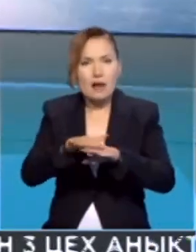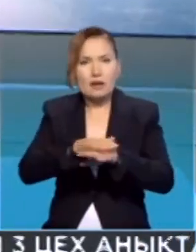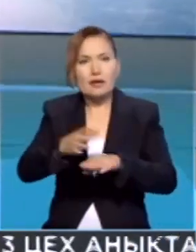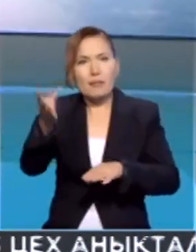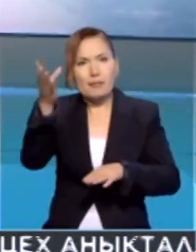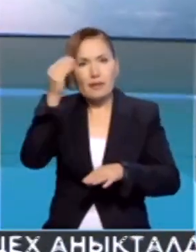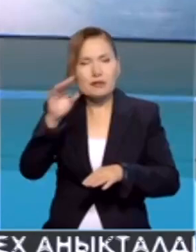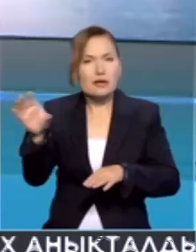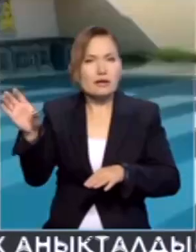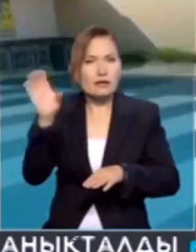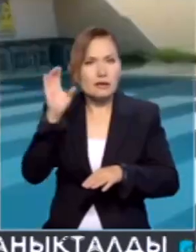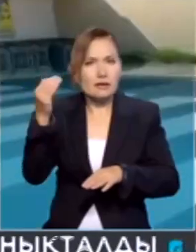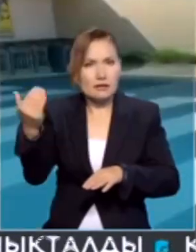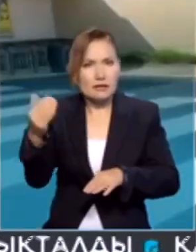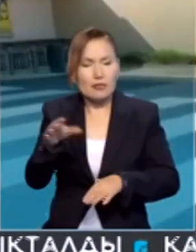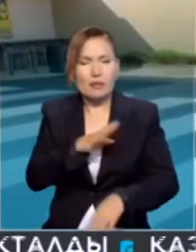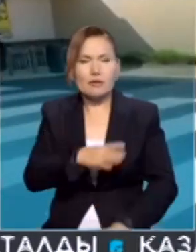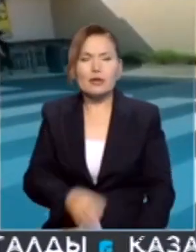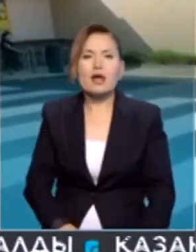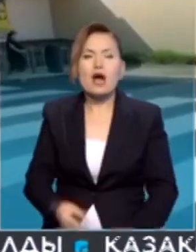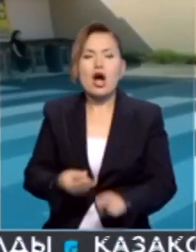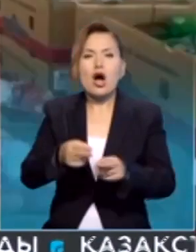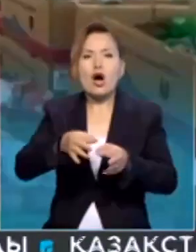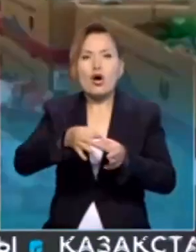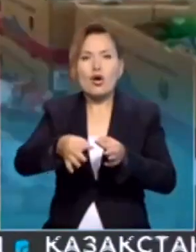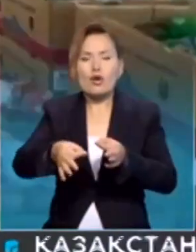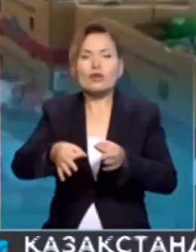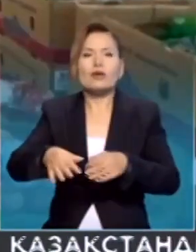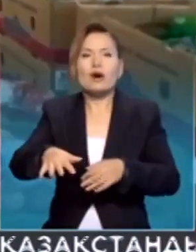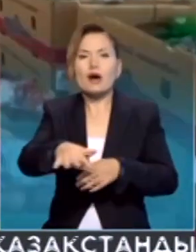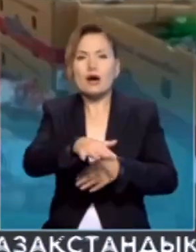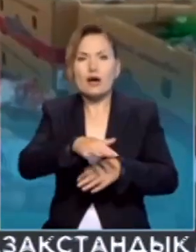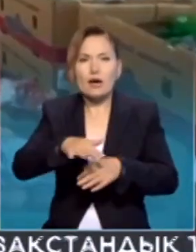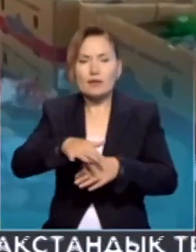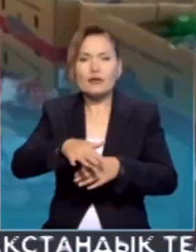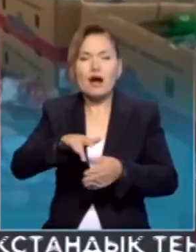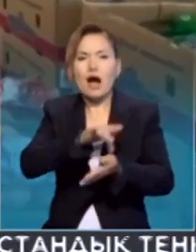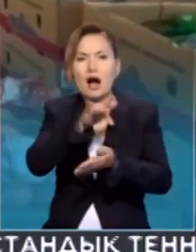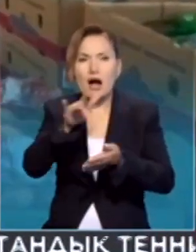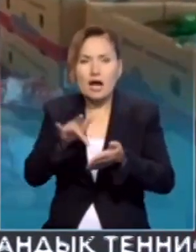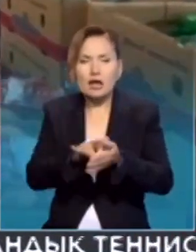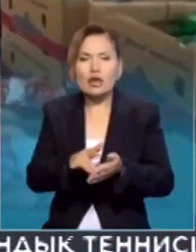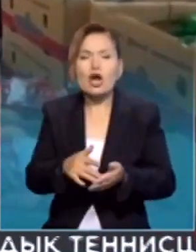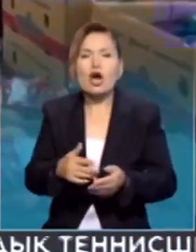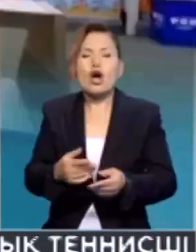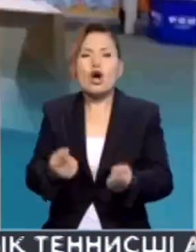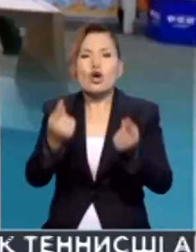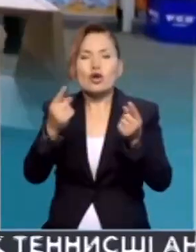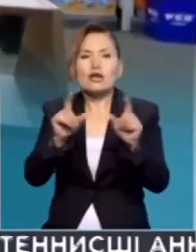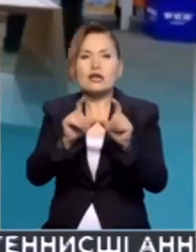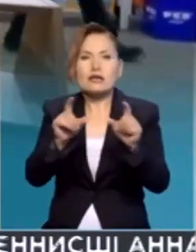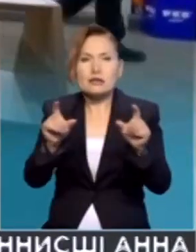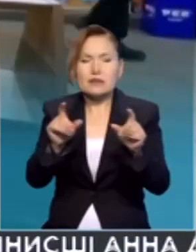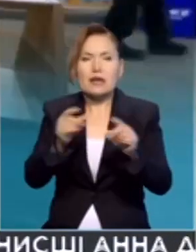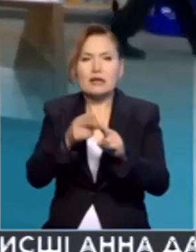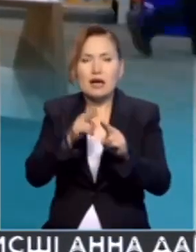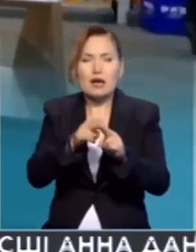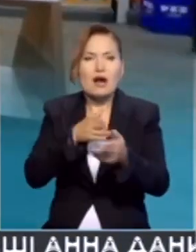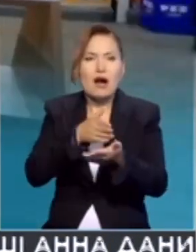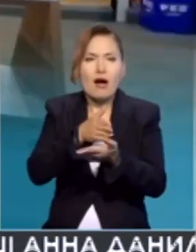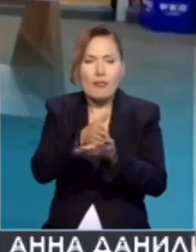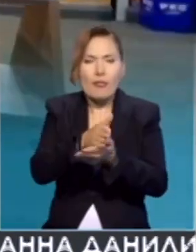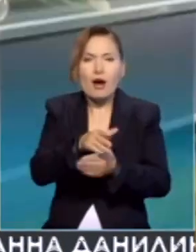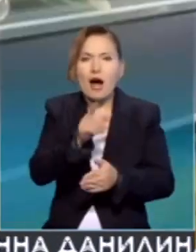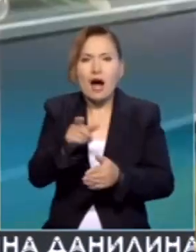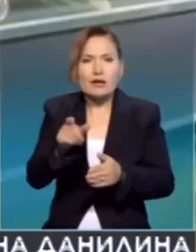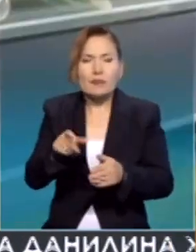kördü. Bol Virginia şatındağı ülken sauda orındarının bir adette adam ayağı üzülmeydin. Bırak sonu kezde satıp oluşlar sanı kurt